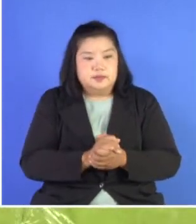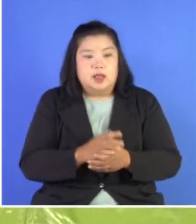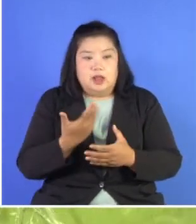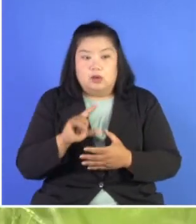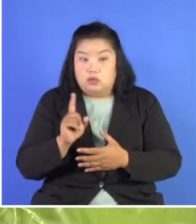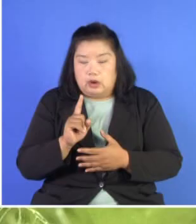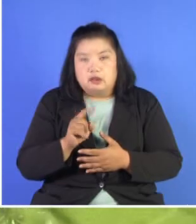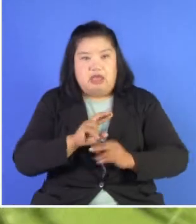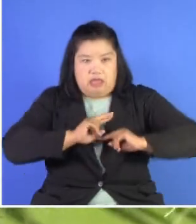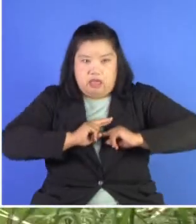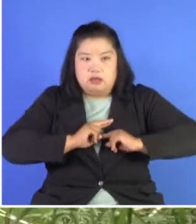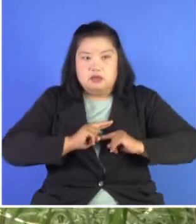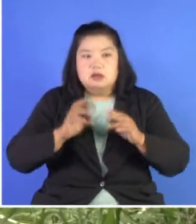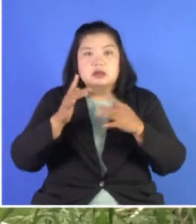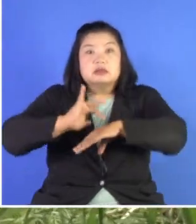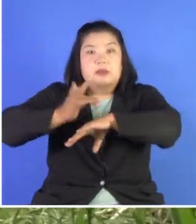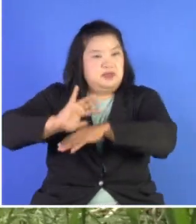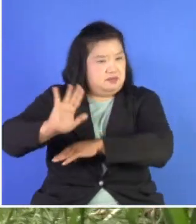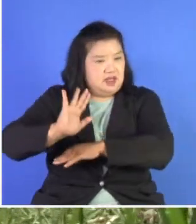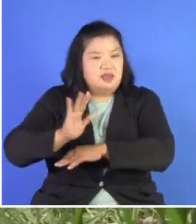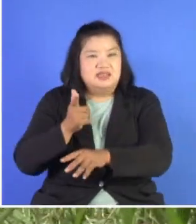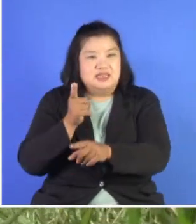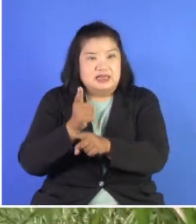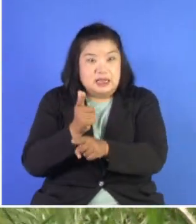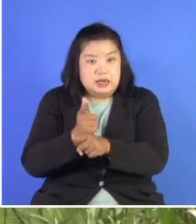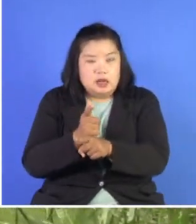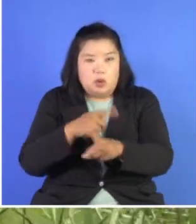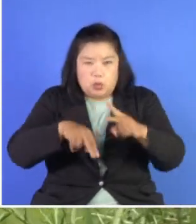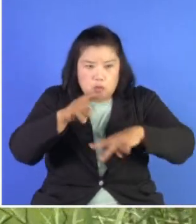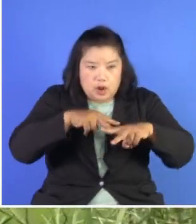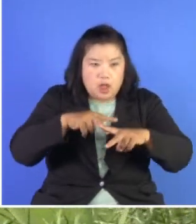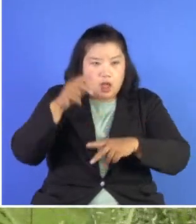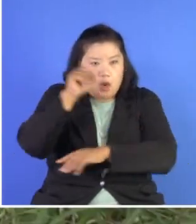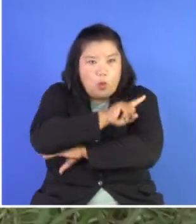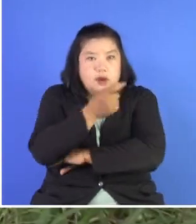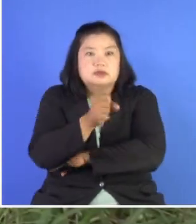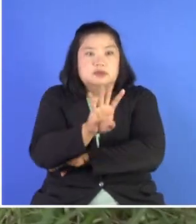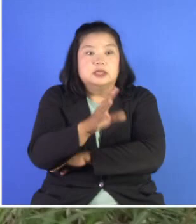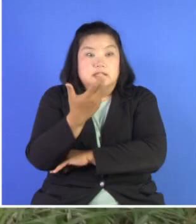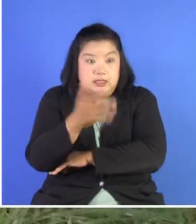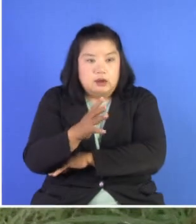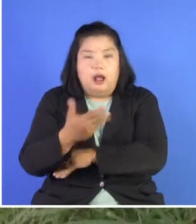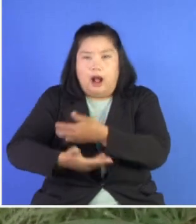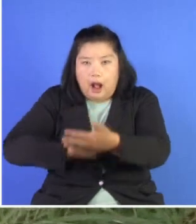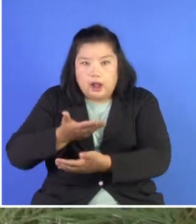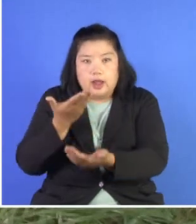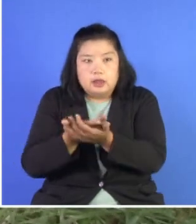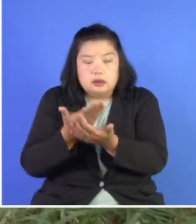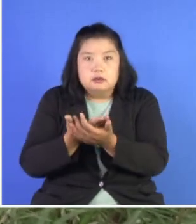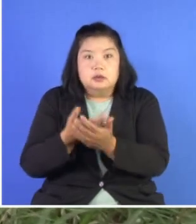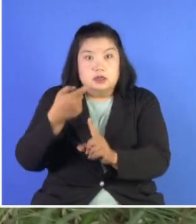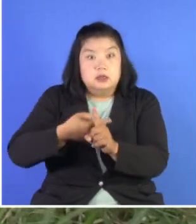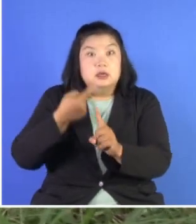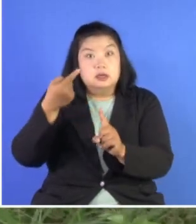ขายนะเออเลี้ยงแค่ 14วันเนี่ยนะเอาไปขายนะเฉลี่ยเนี่ยเดือนละหมื่นกว่าบาทอ่ะ 15,000บาทถึง